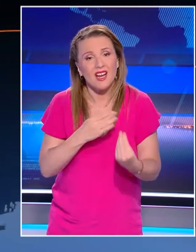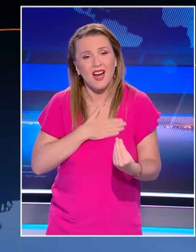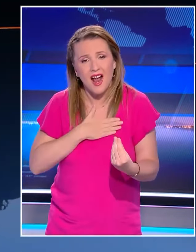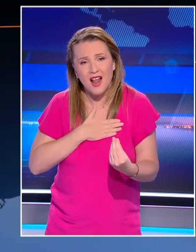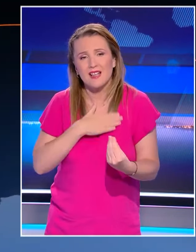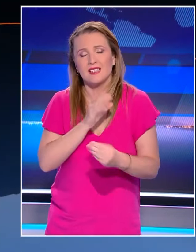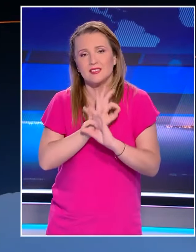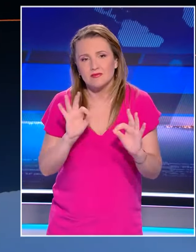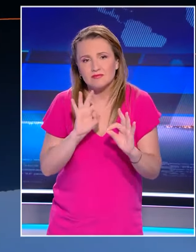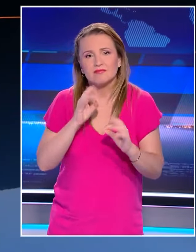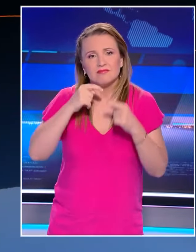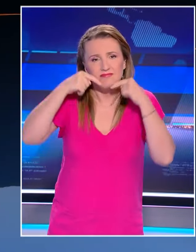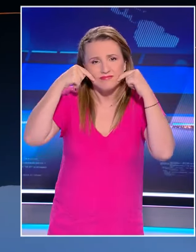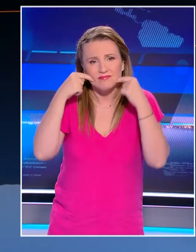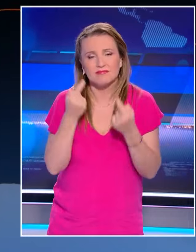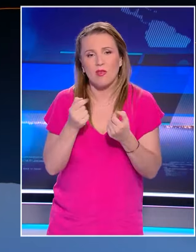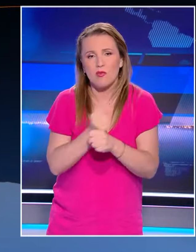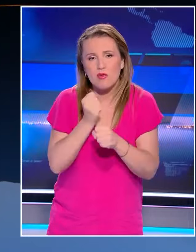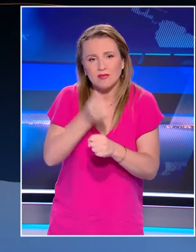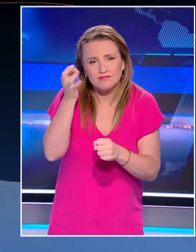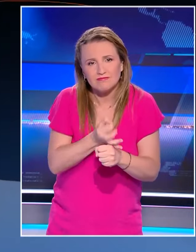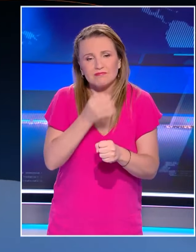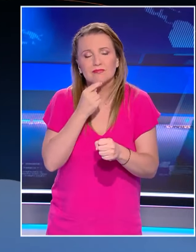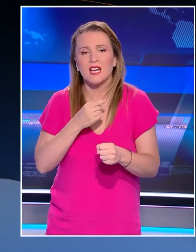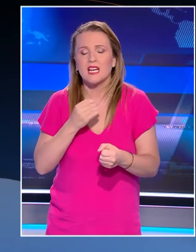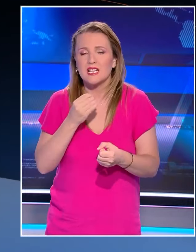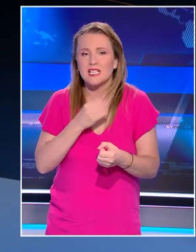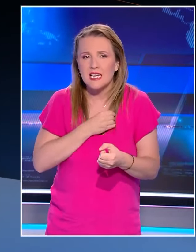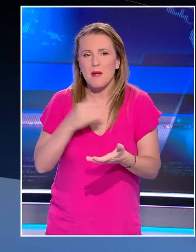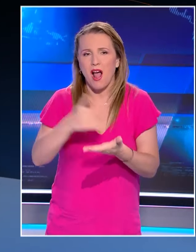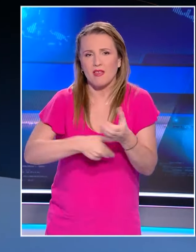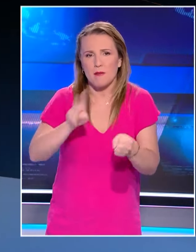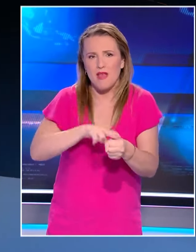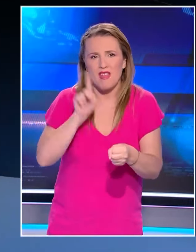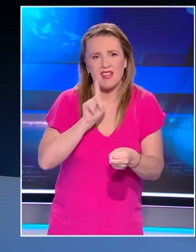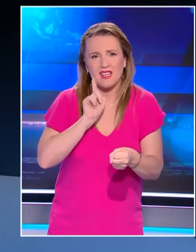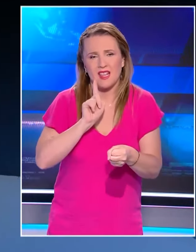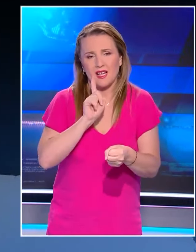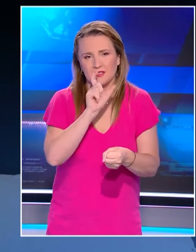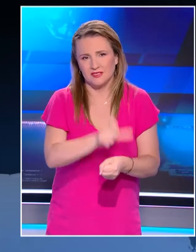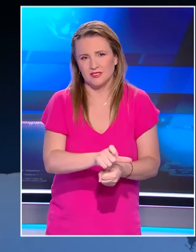καλοσυνάτη. Και κρίμα που τη χάσαμε αυτόν τον τρόπο.